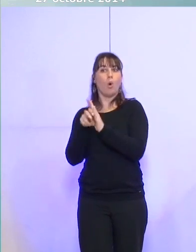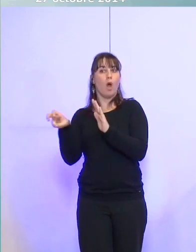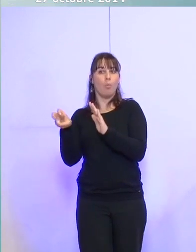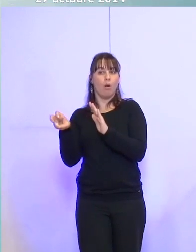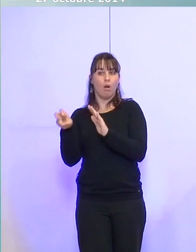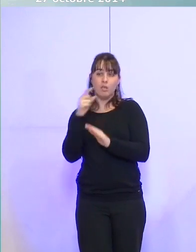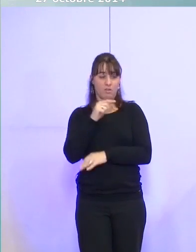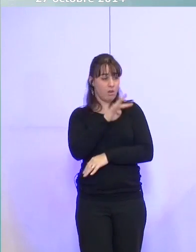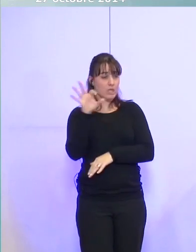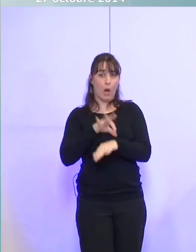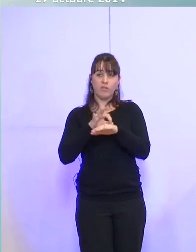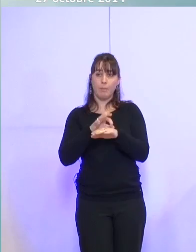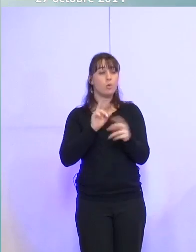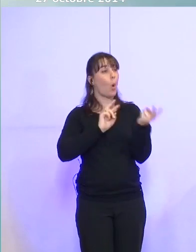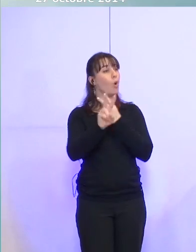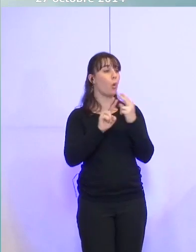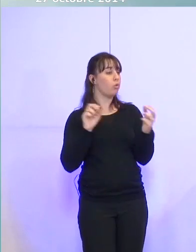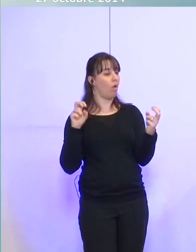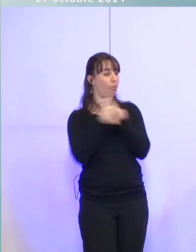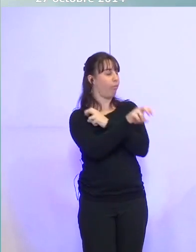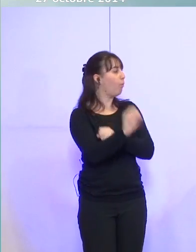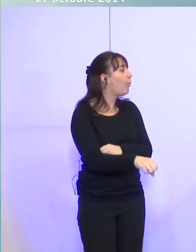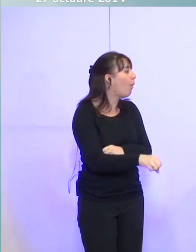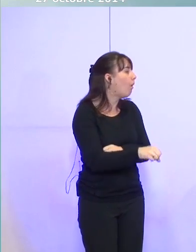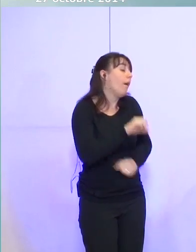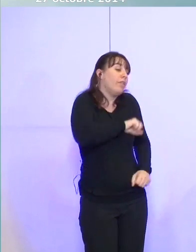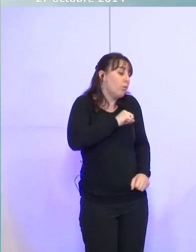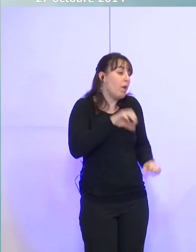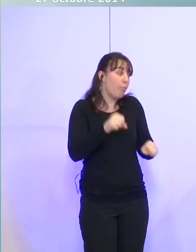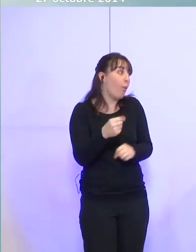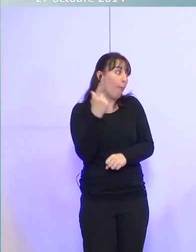en trois quarts d'heure si l'autoroute fonctionne bien. Je suis désolé.